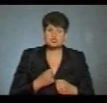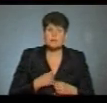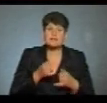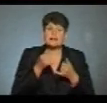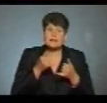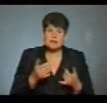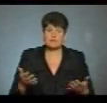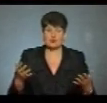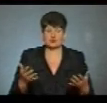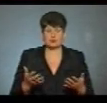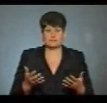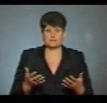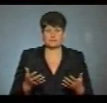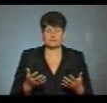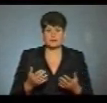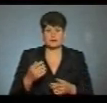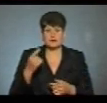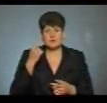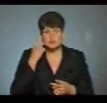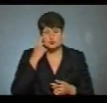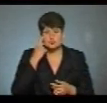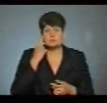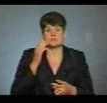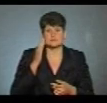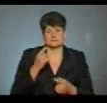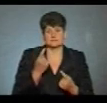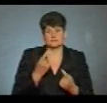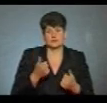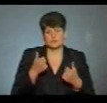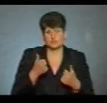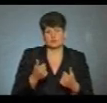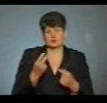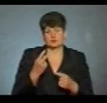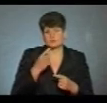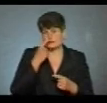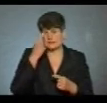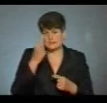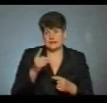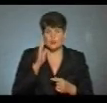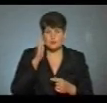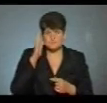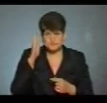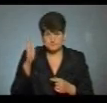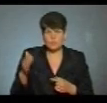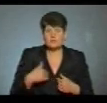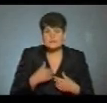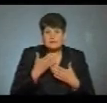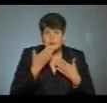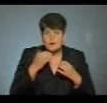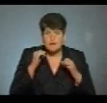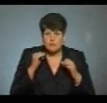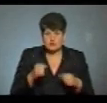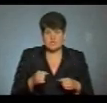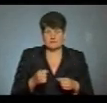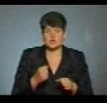можемо розраховувати на такі далекосяжні наукові прогнози, бо в нас немає фактажу, в нас немає можливостей просто поставити